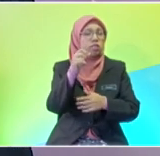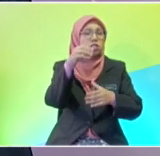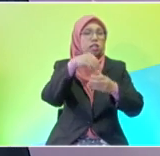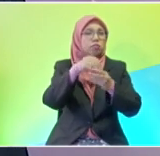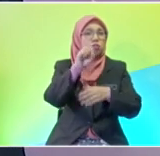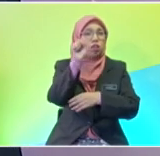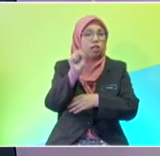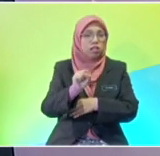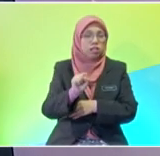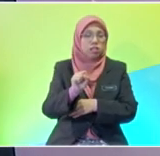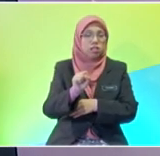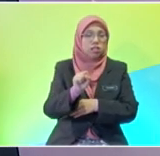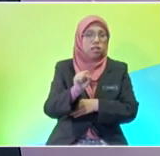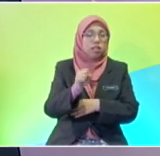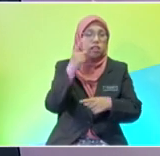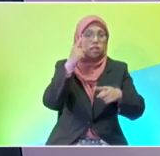lain